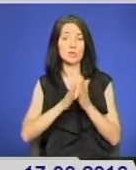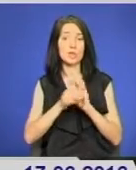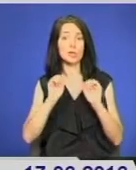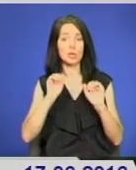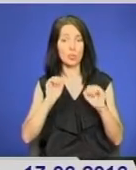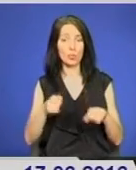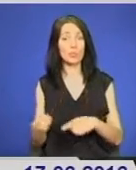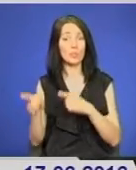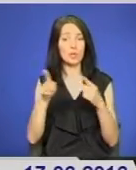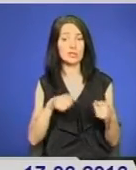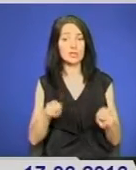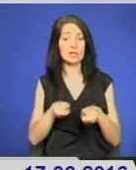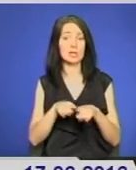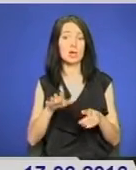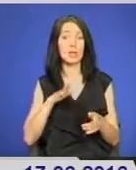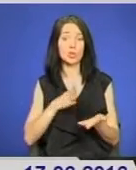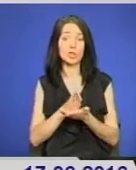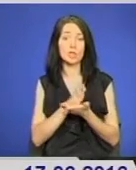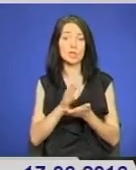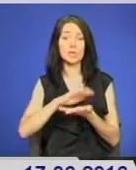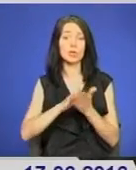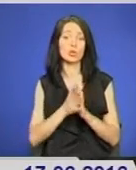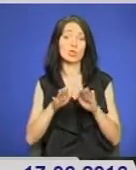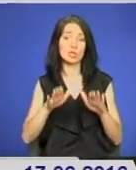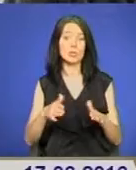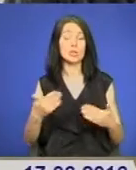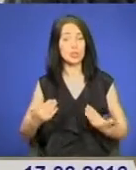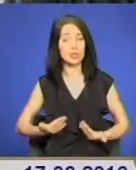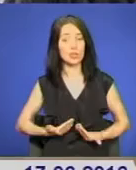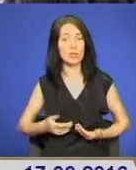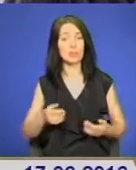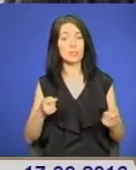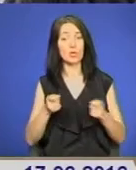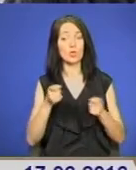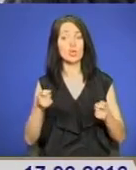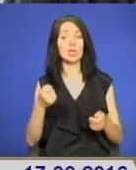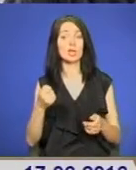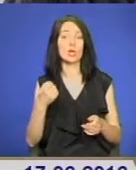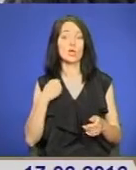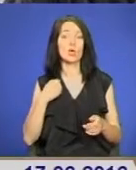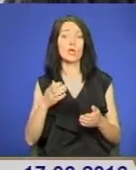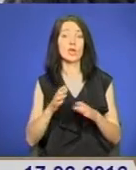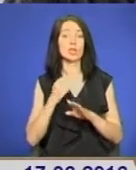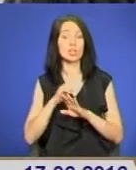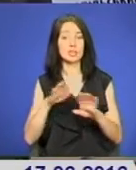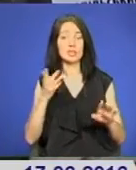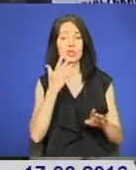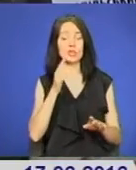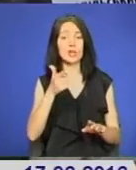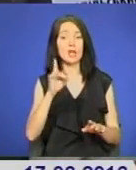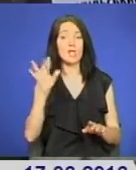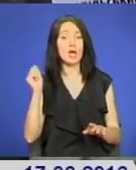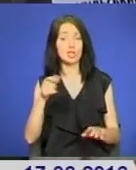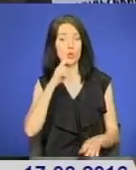перевестися та проходити службу за контрактом за місцем проживання. Командир військової частини Національної гвардії України